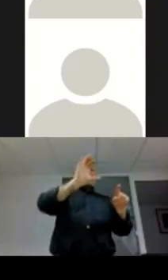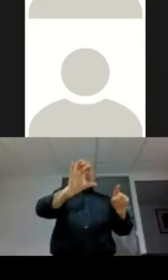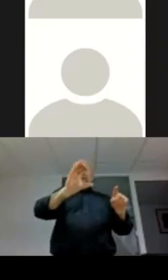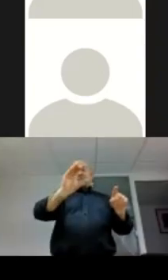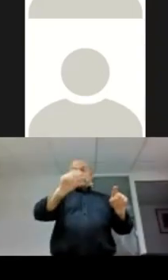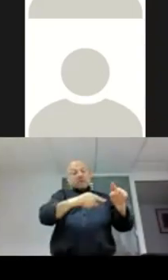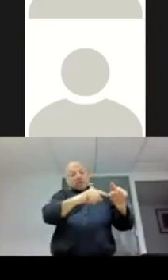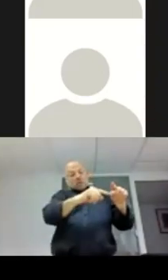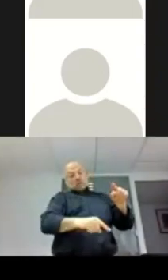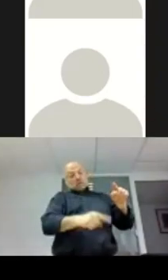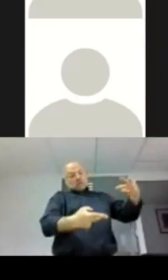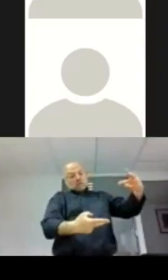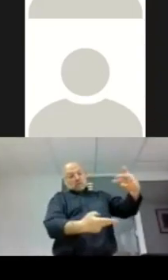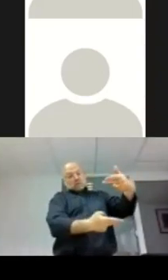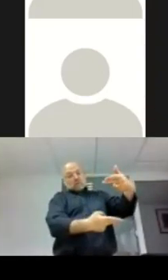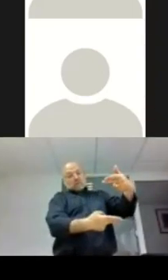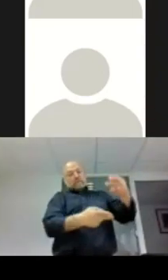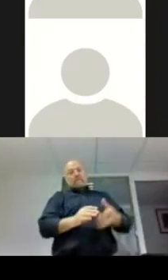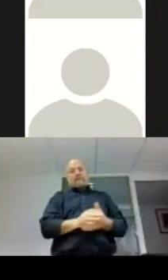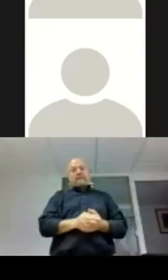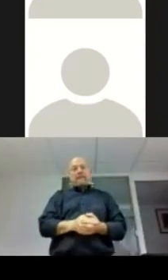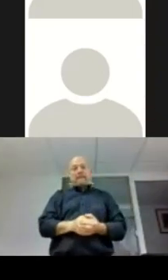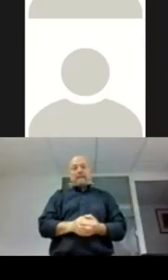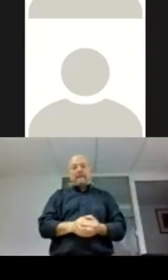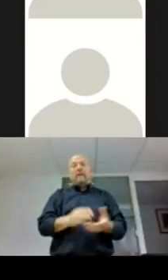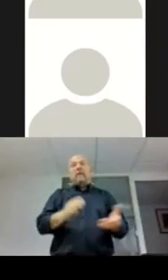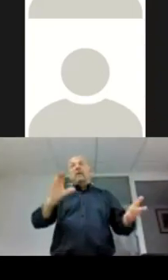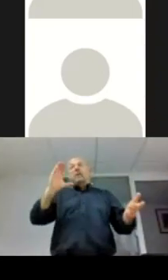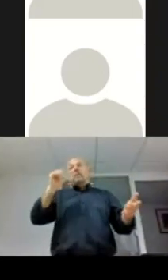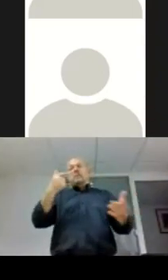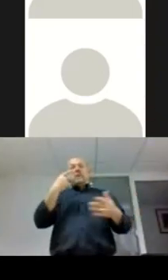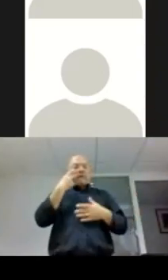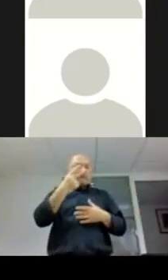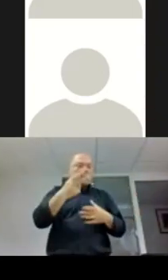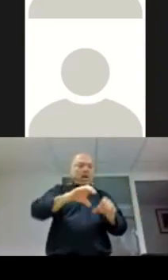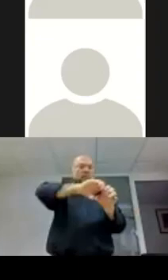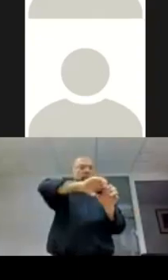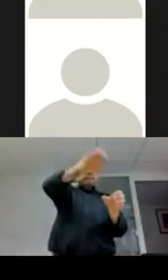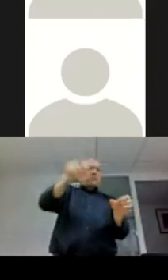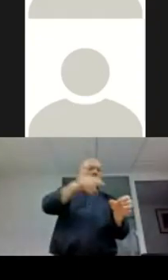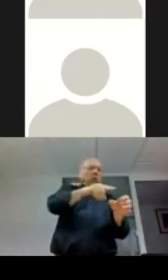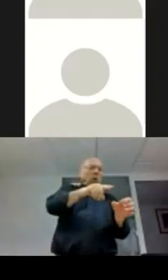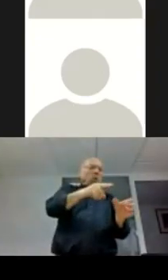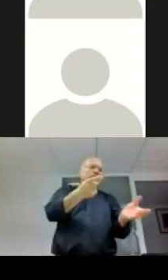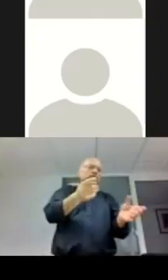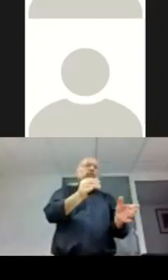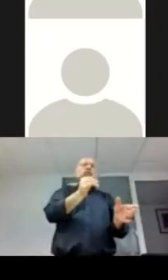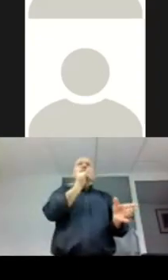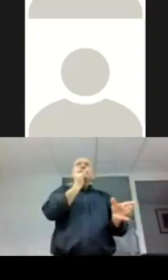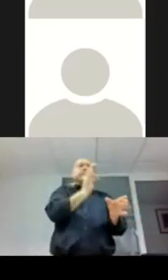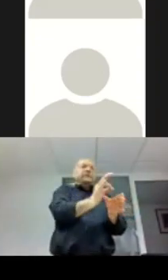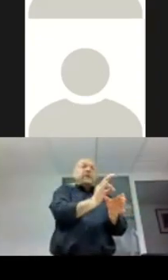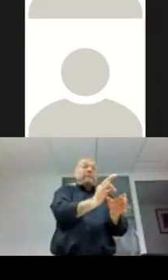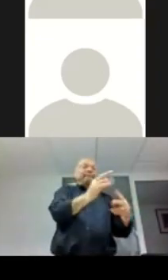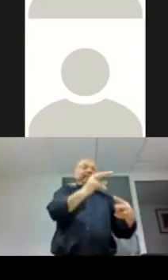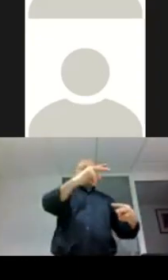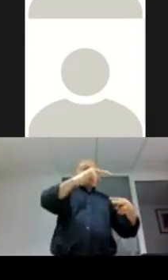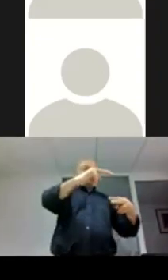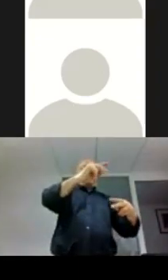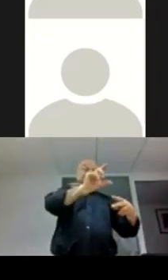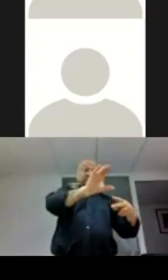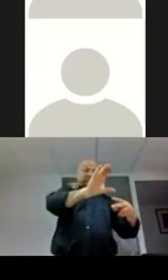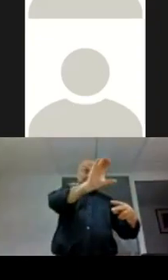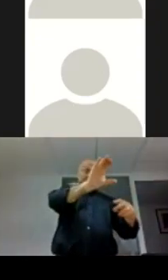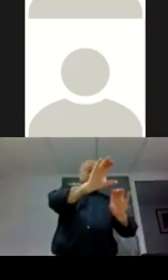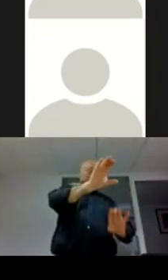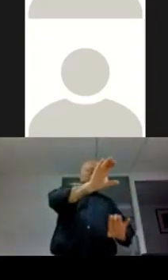que c'est 5 cm. Okay, donc, c'est pour ça que quand on a une lésion qui peut paraître petite, eh bien, finalement, il